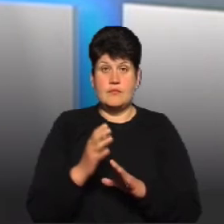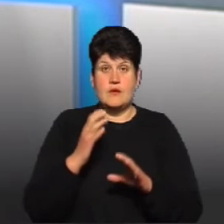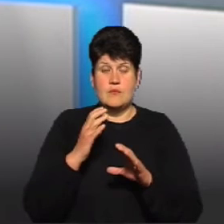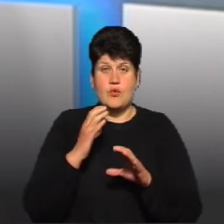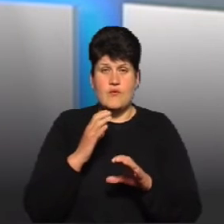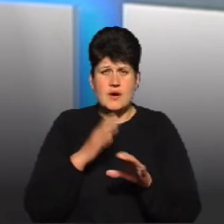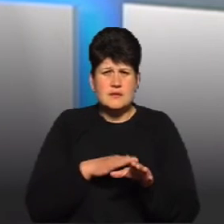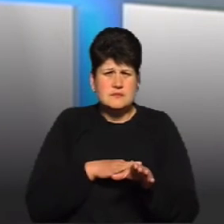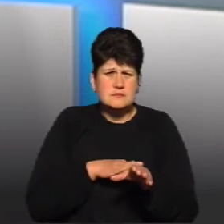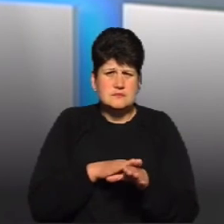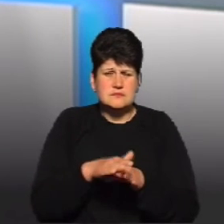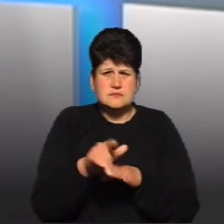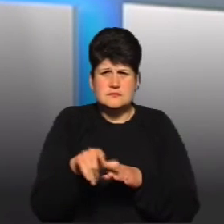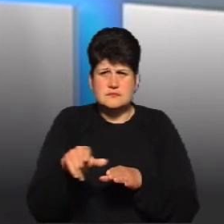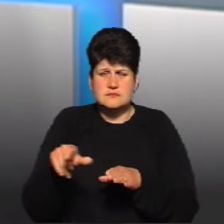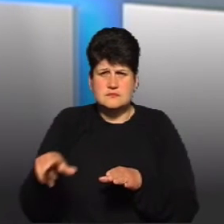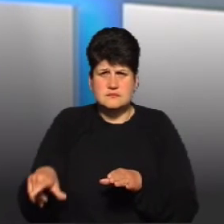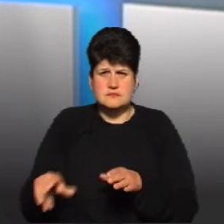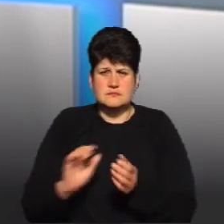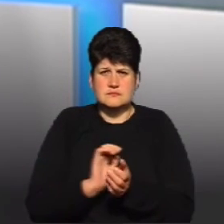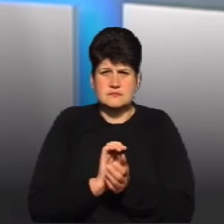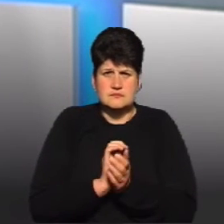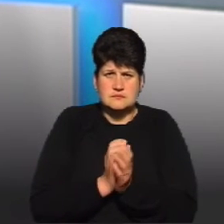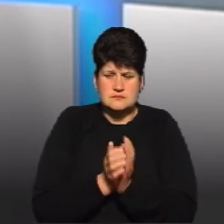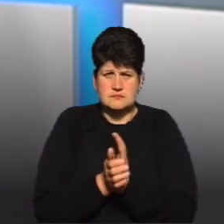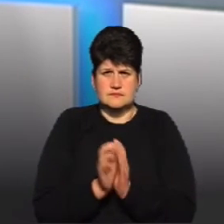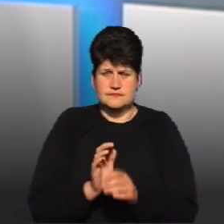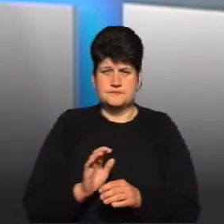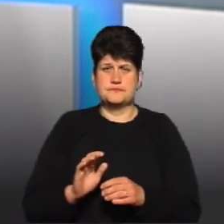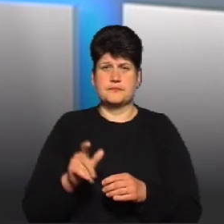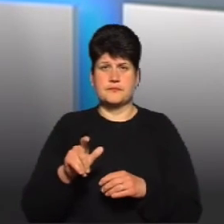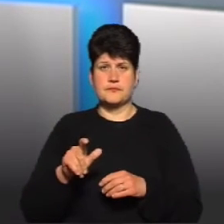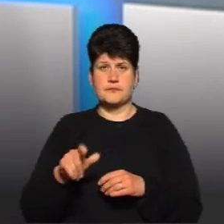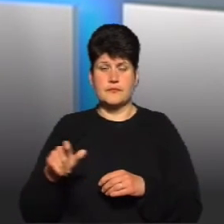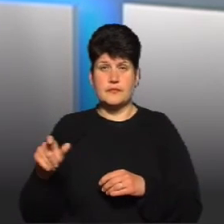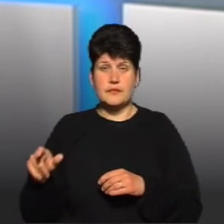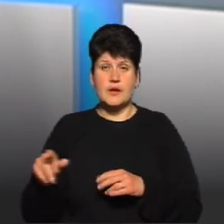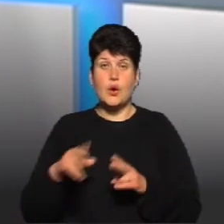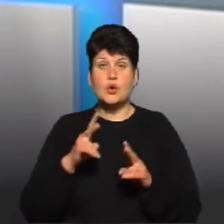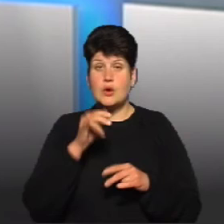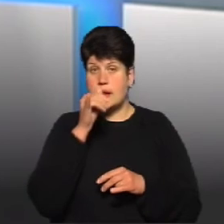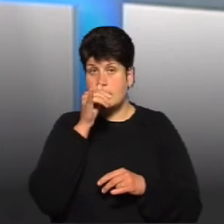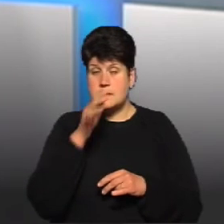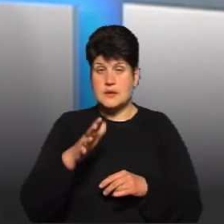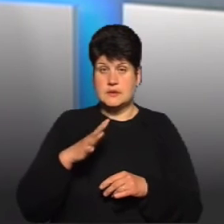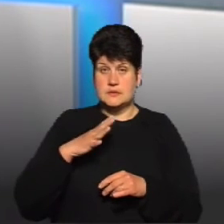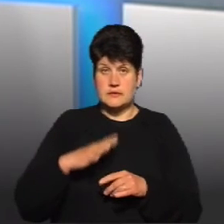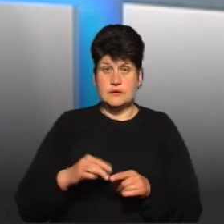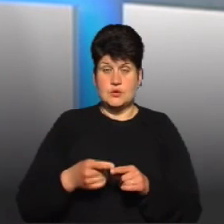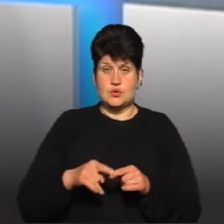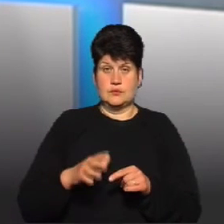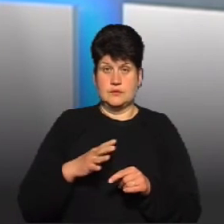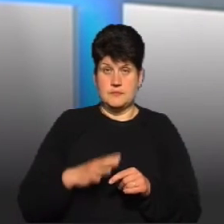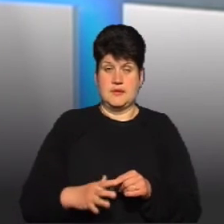людей, не загружений, а таки набитий кількістю людей. Хто не міг витримати цього виснаження фізичного,